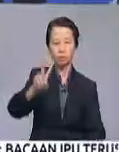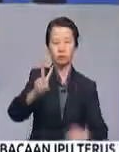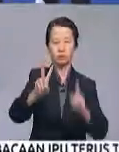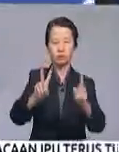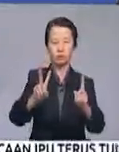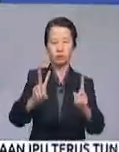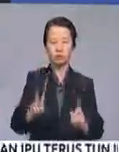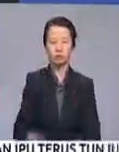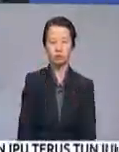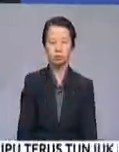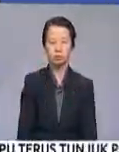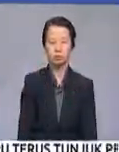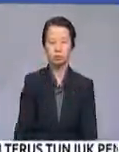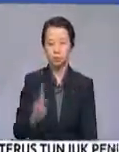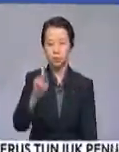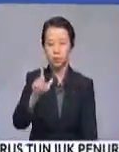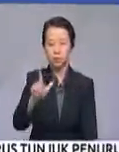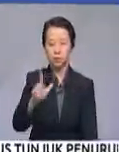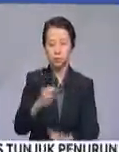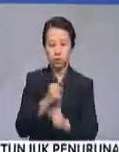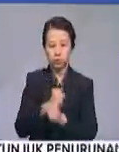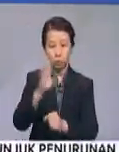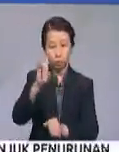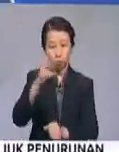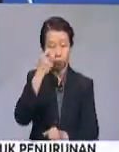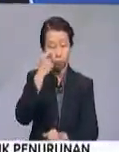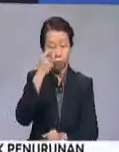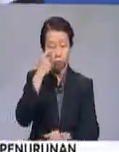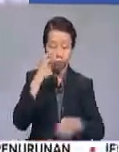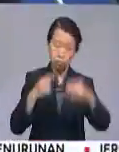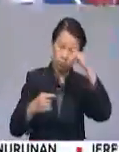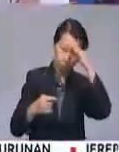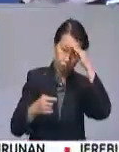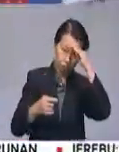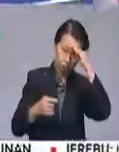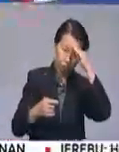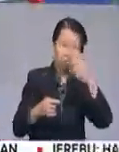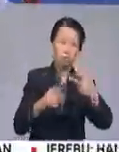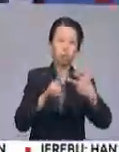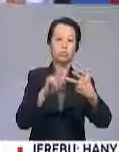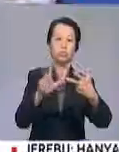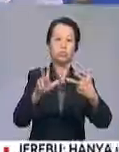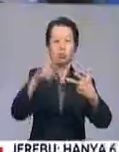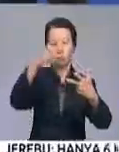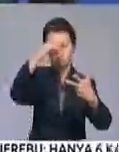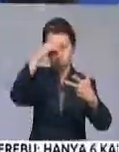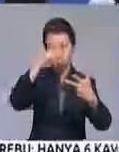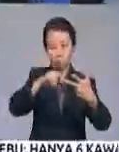2-1. Kuala Lumpur kini mengumpul 7 mata manakala Johor di kedudukan ketiga.